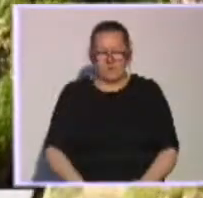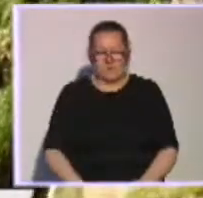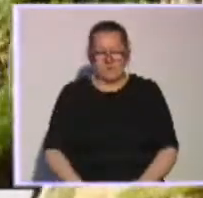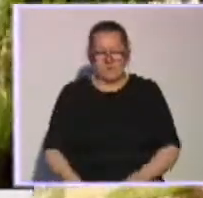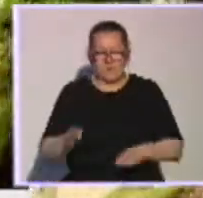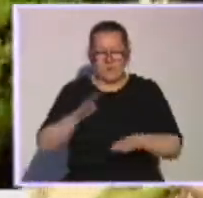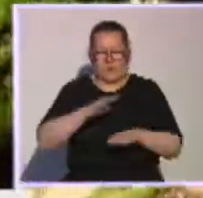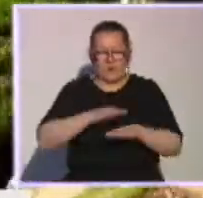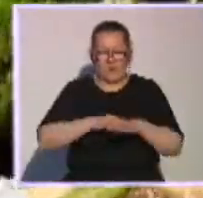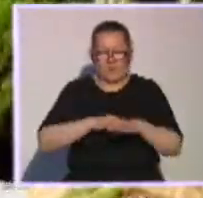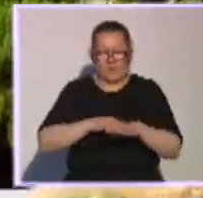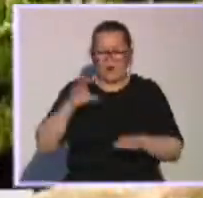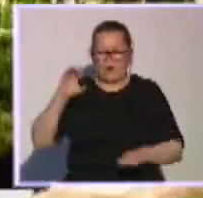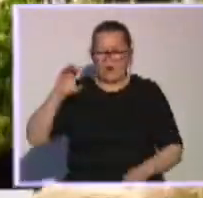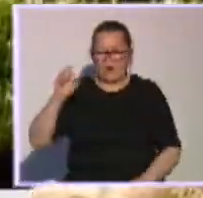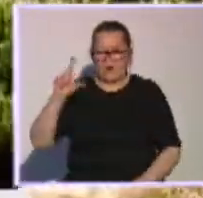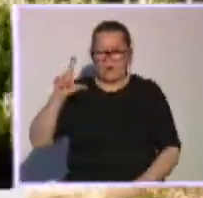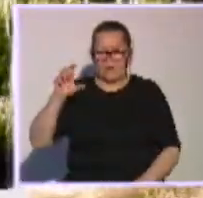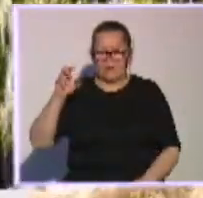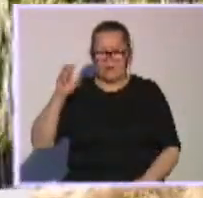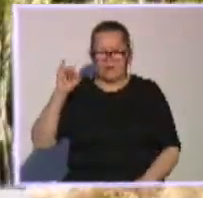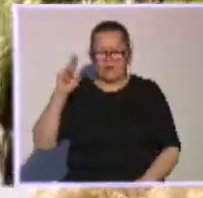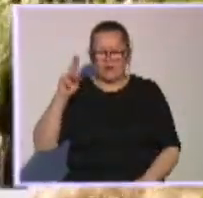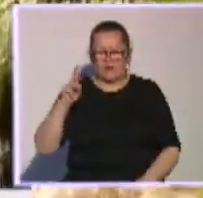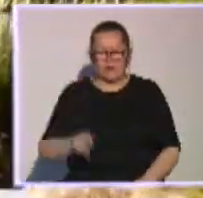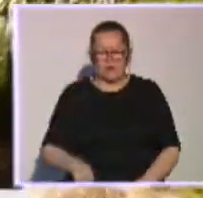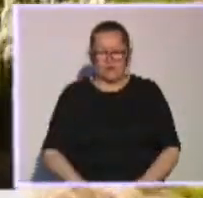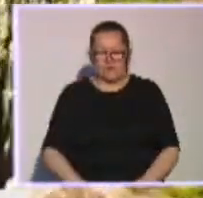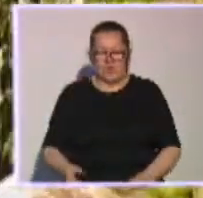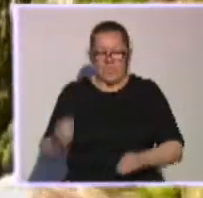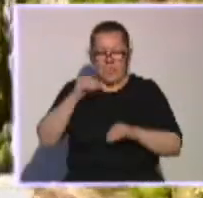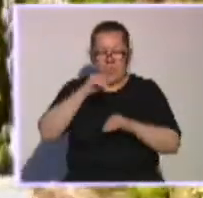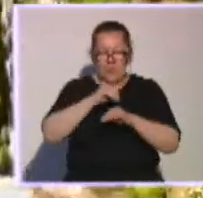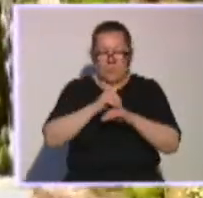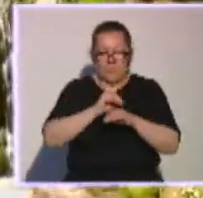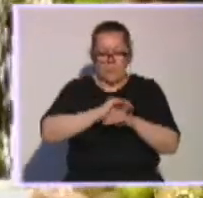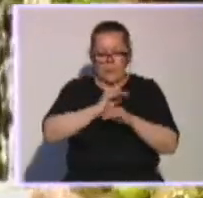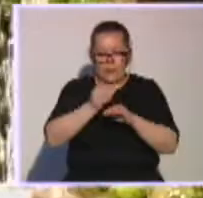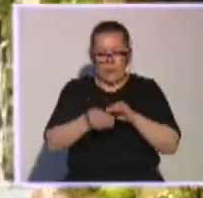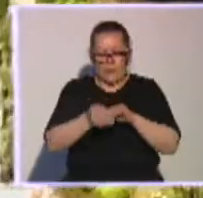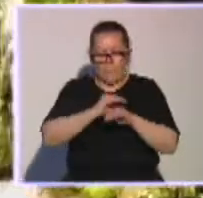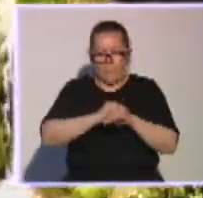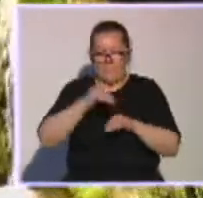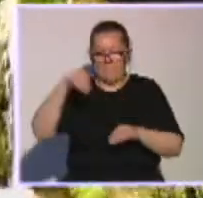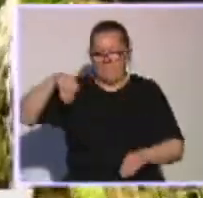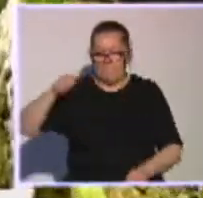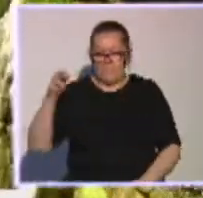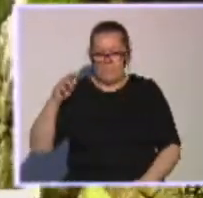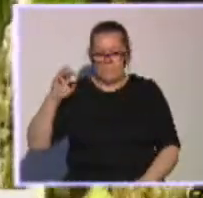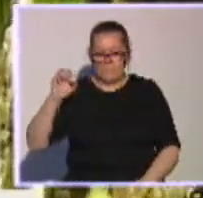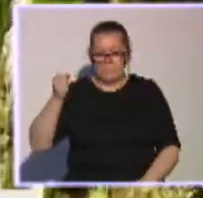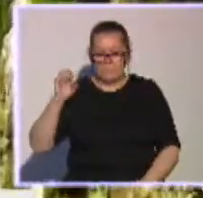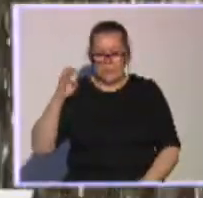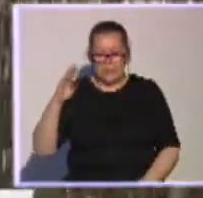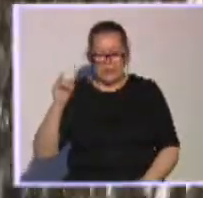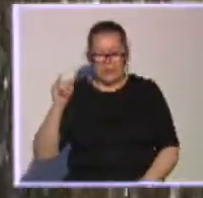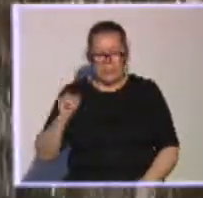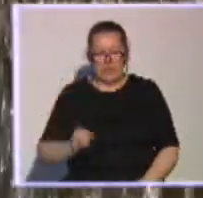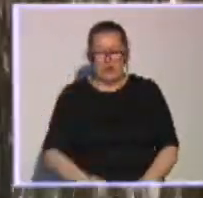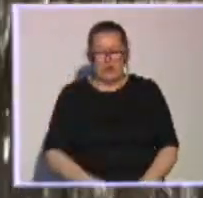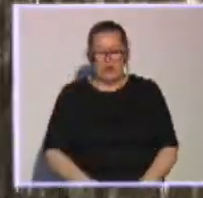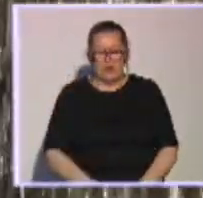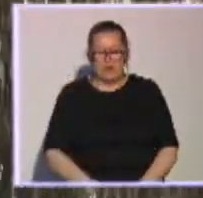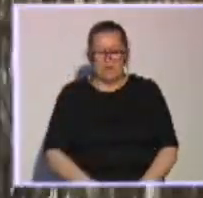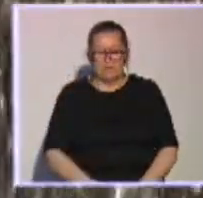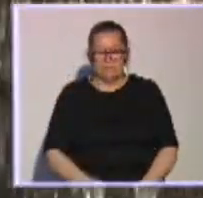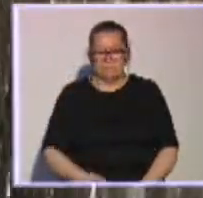depunerea carbonatului de calciu din apele izbucului Bigăr, care a fost acoperit de un covor de mușchi. Carbonatul de calciu a pietrificat acest covor de mușchi,